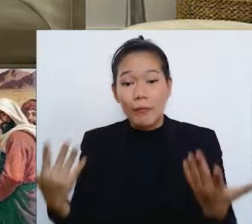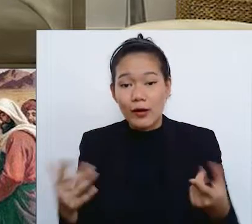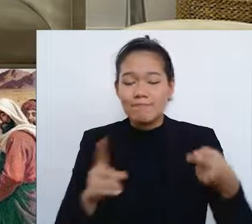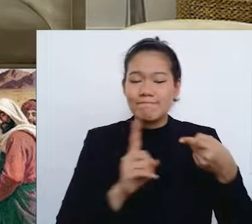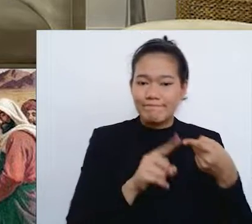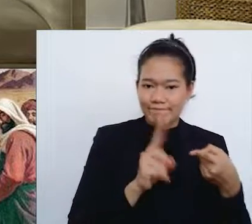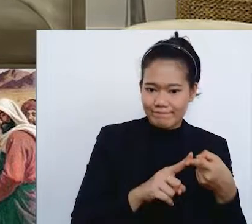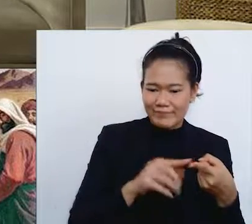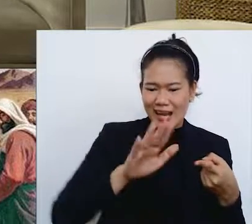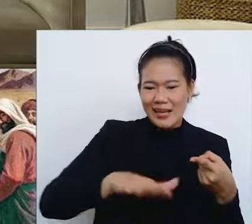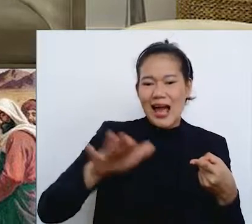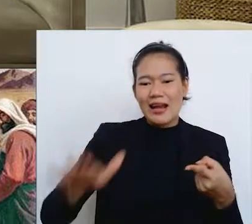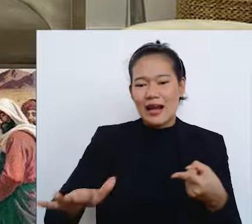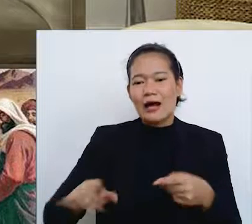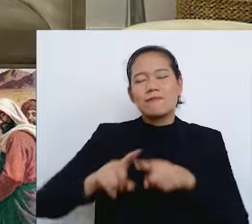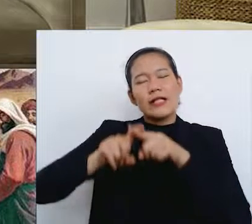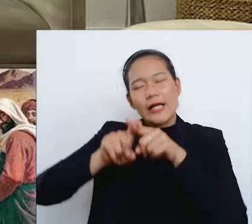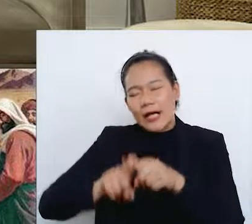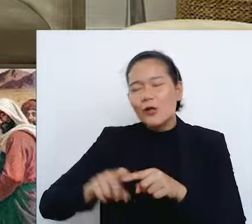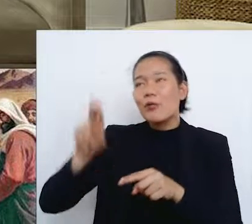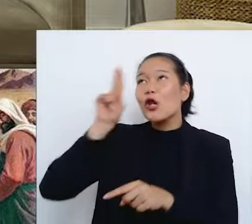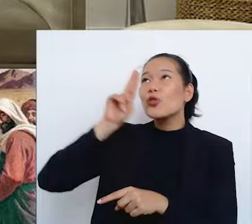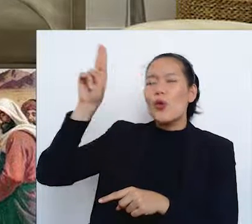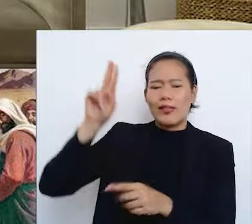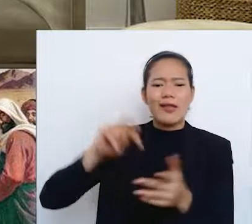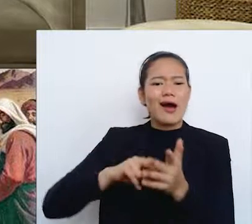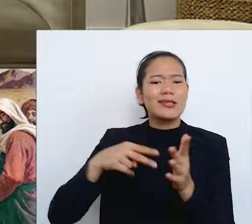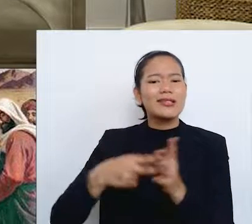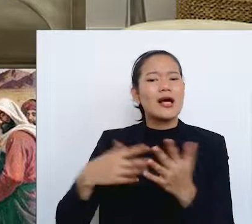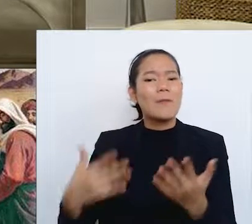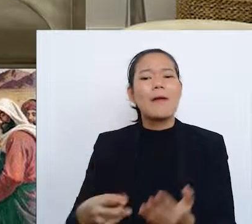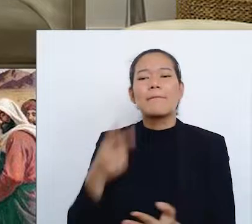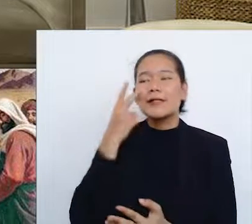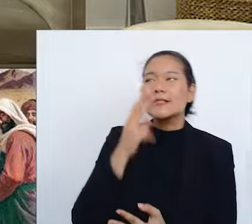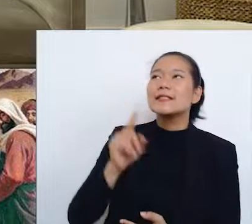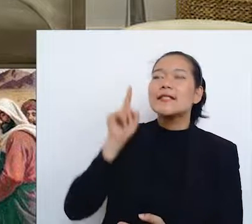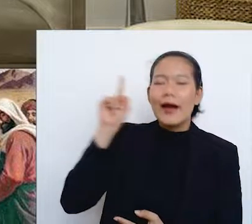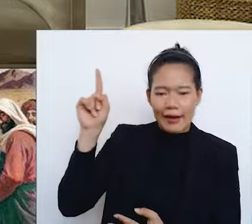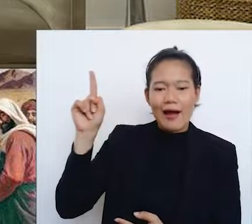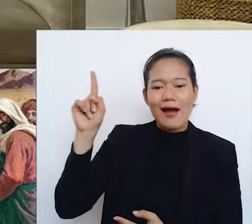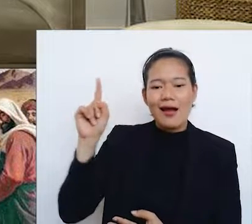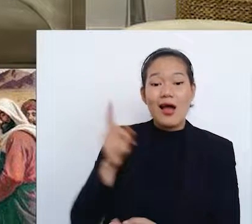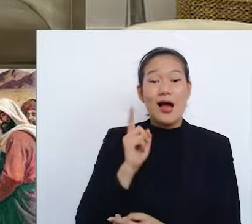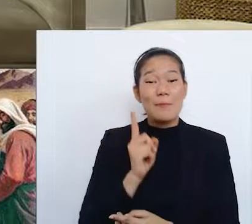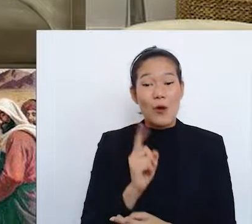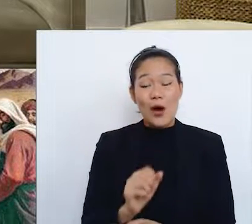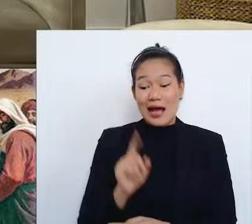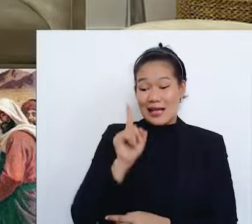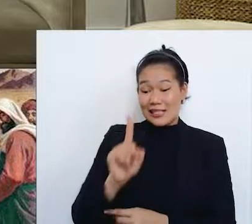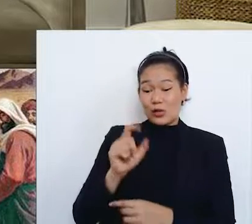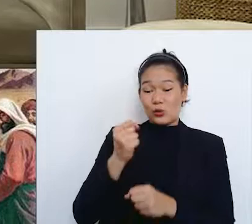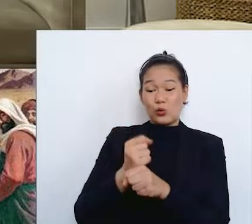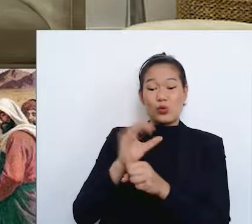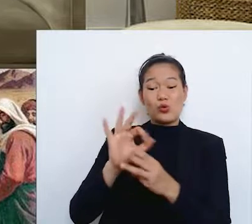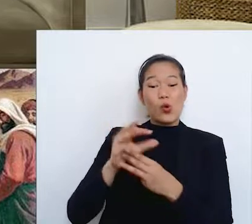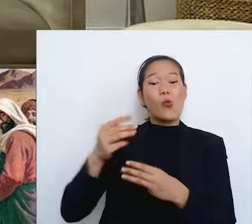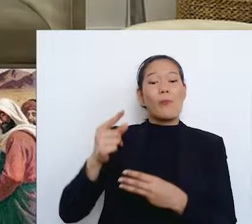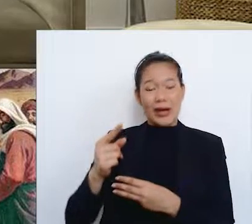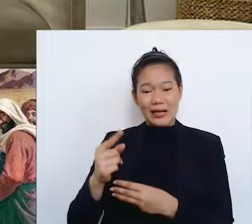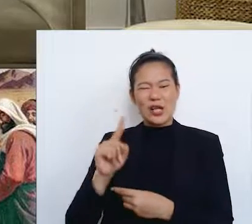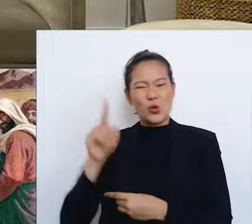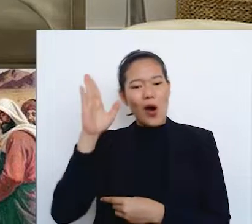adalah satu, umat bersandar. Artinya percaya bahwa akan ada satu